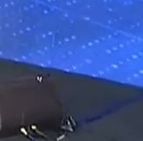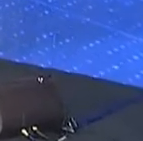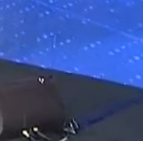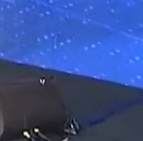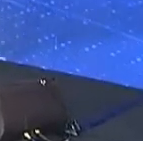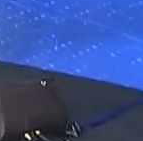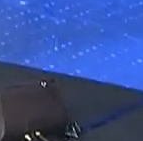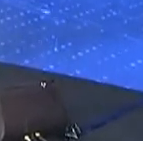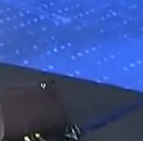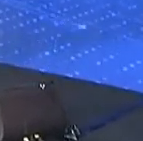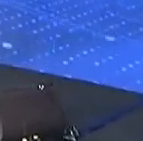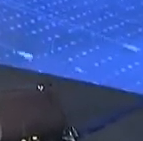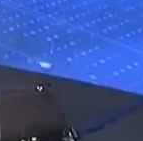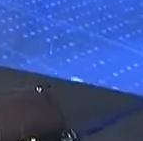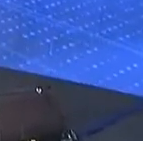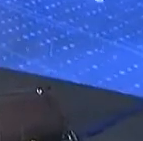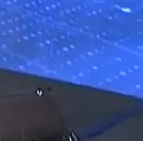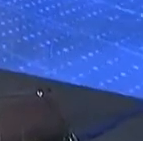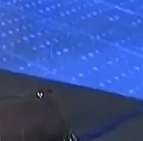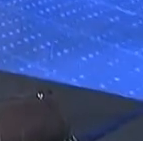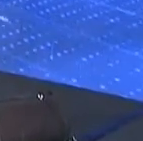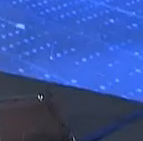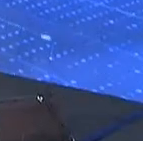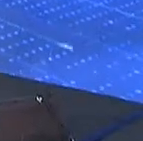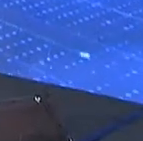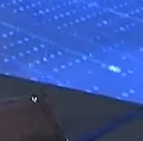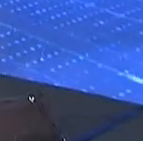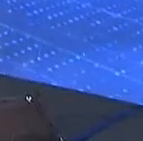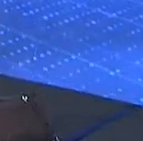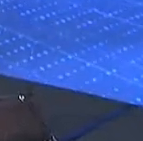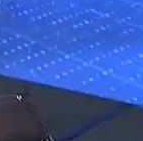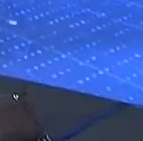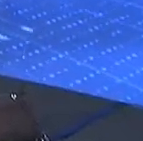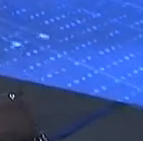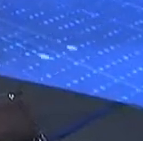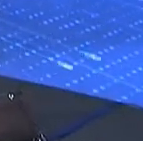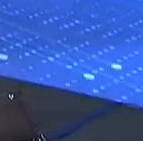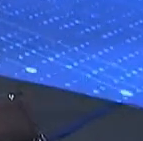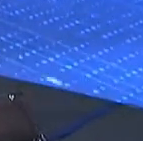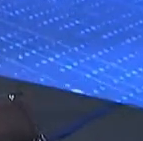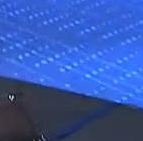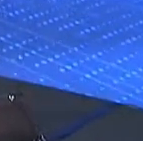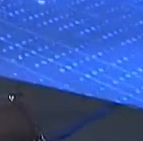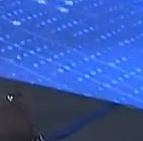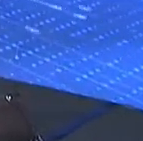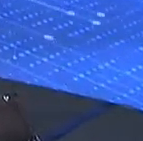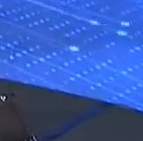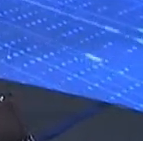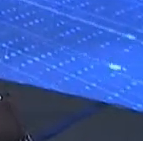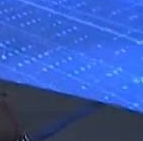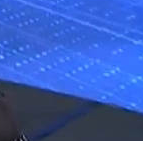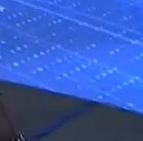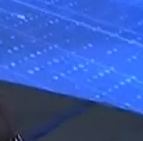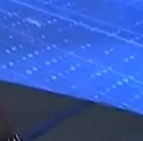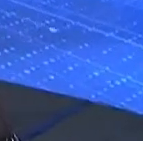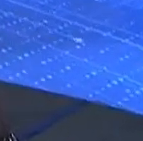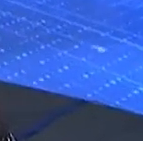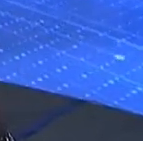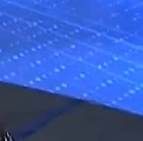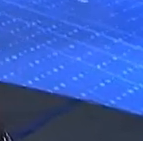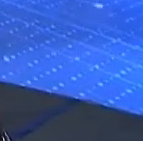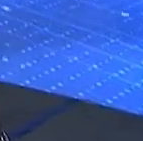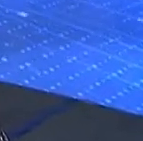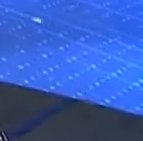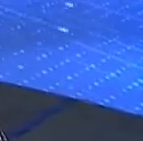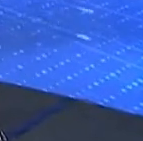O ulaşım süresini 49 dakikadan 45 dakikaya düşürdük. Ama mevcut İBB yönetimi